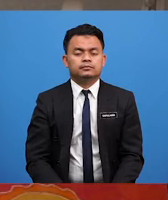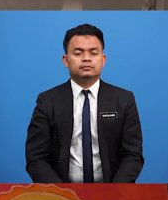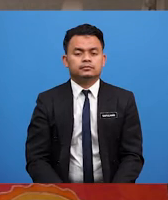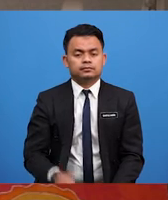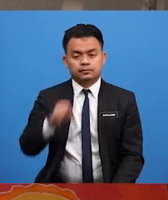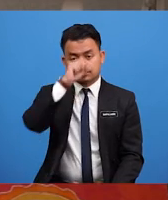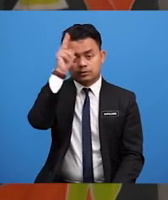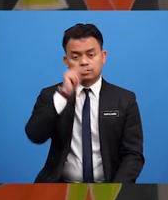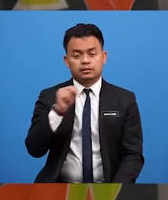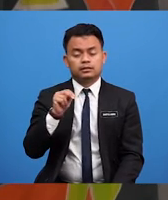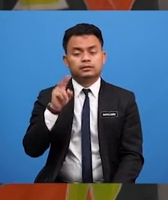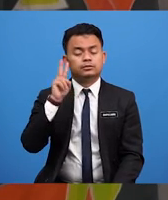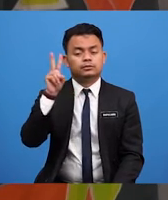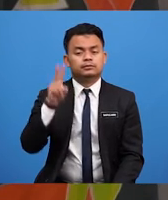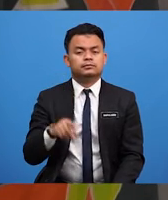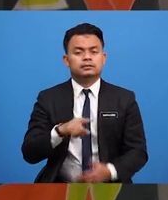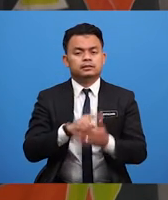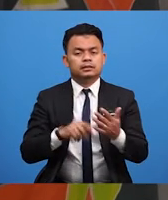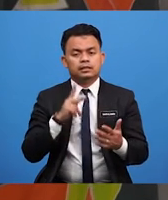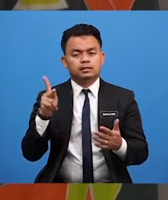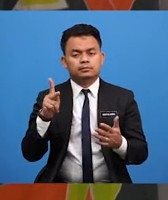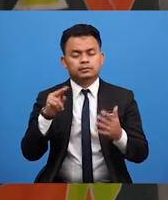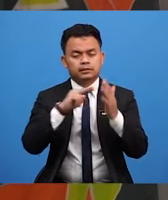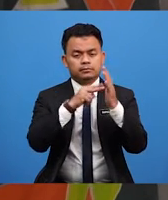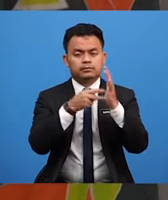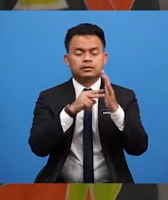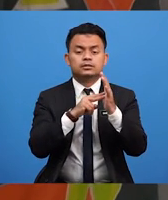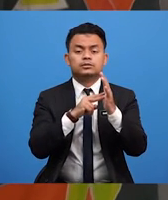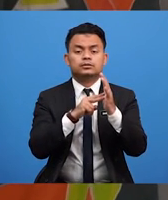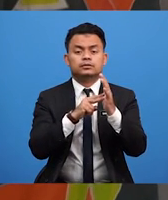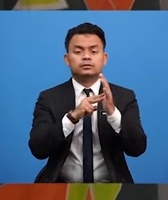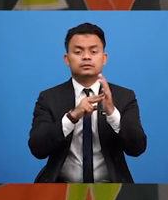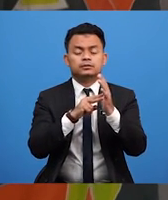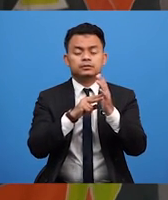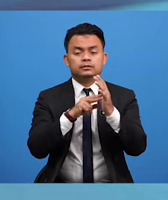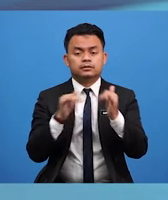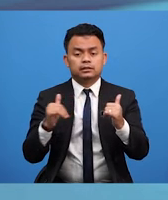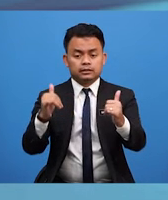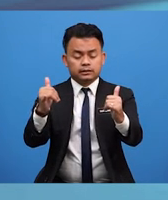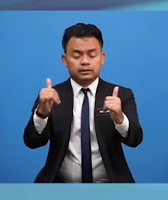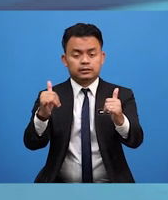Dan kedua, apakah maksud teknik batik terap selapis?